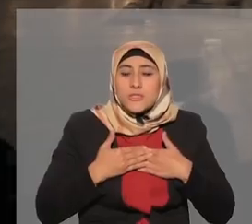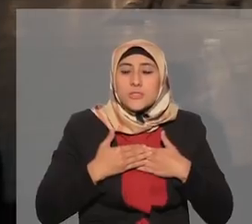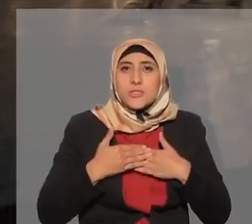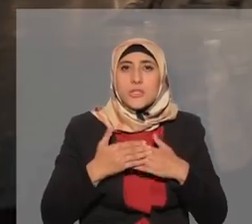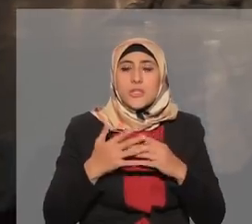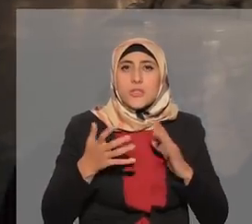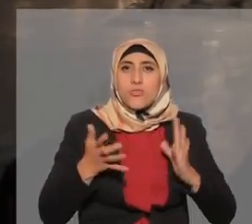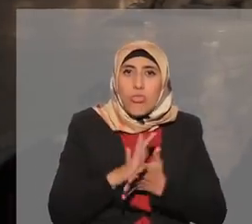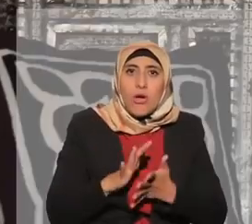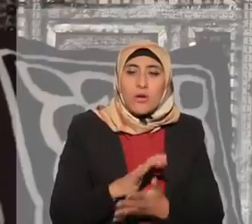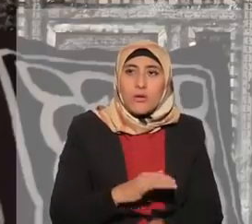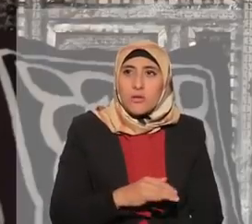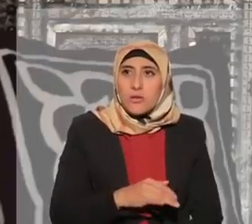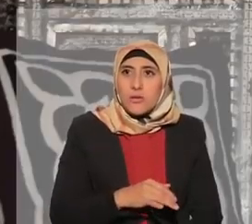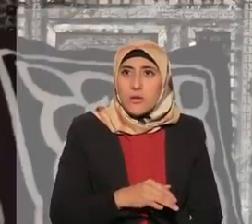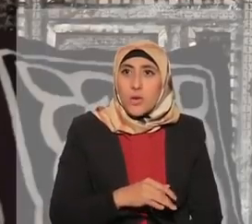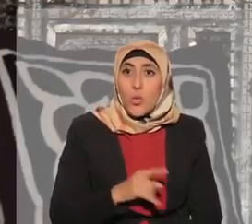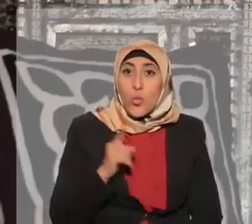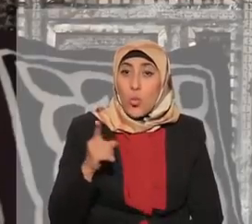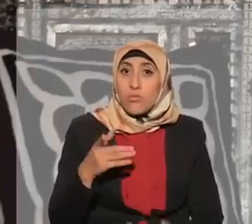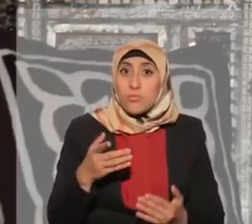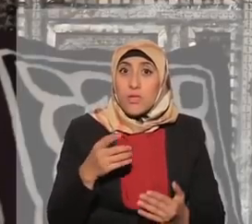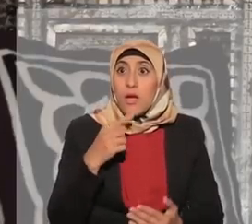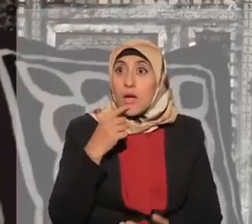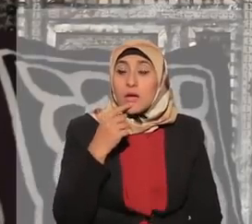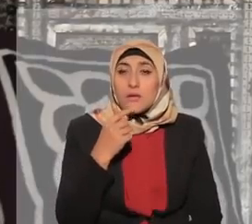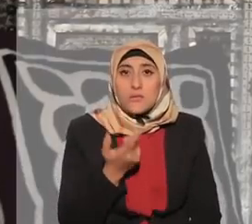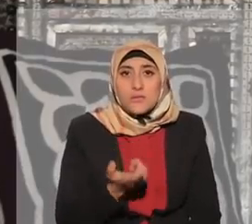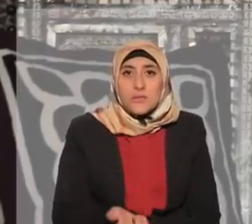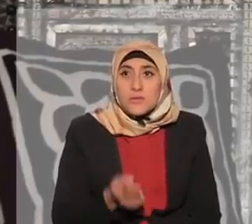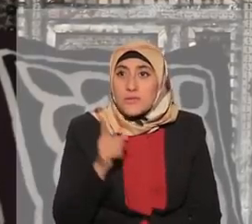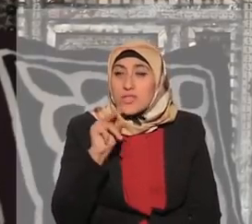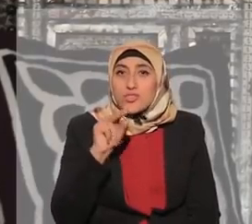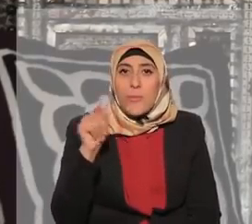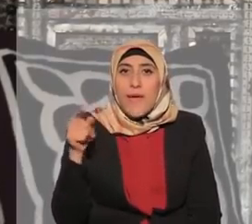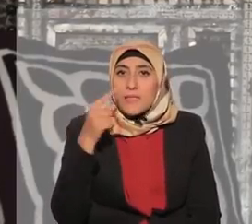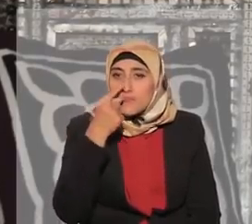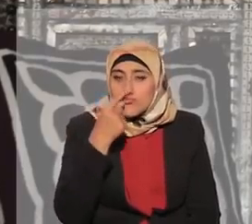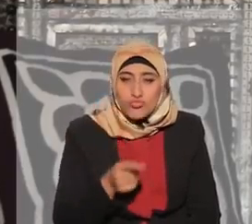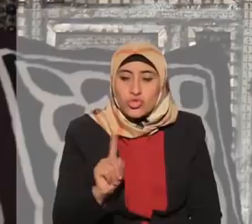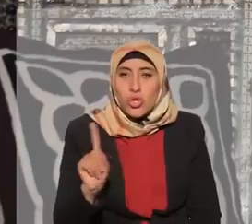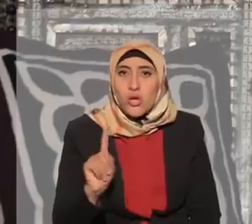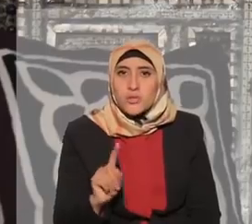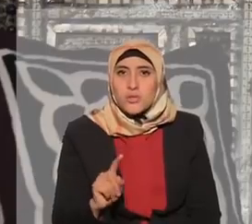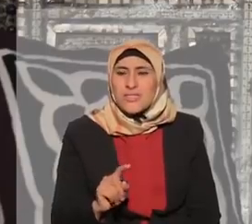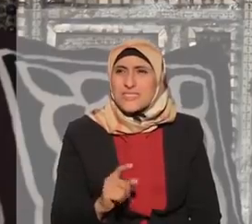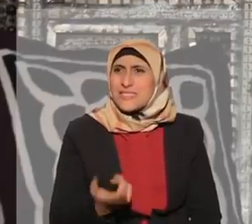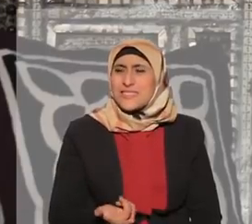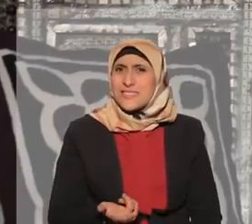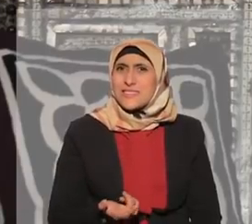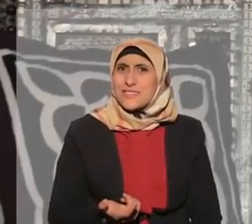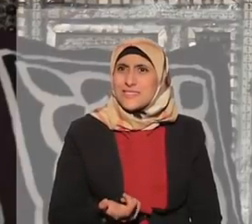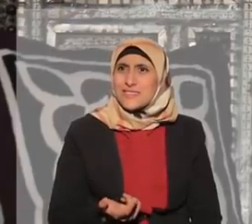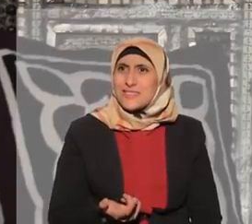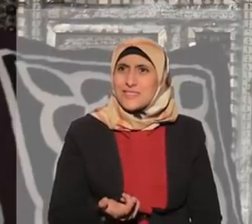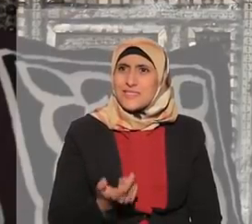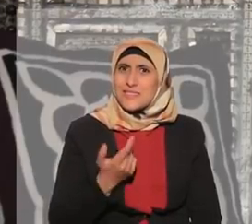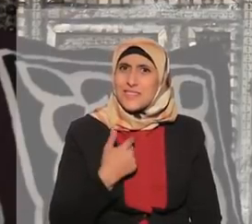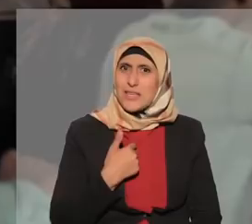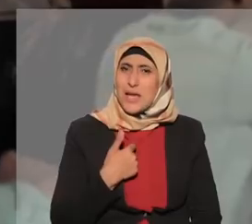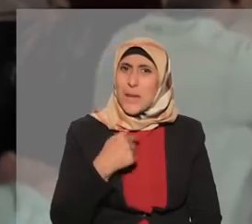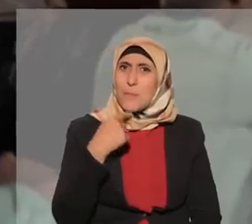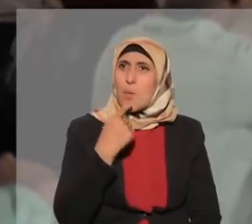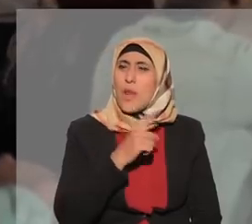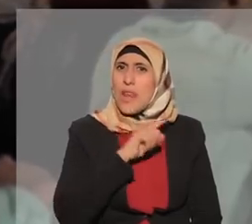الرضا. يا جماعة هو ذكر الله قال لا حول ولا قوة إلا بالله العلي العظيم، إذا تخالف الشريعة يا سيدنا